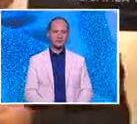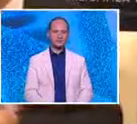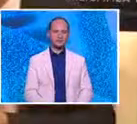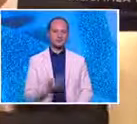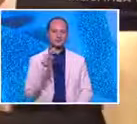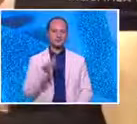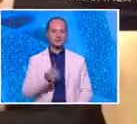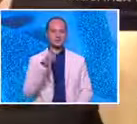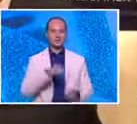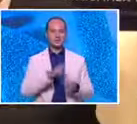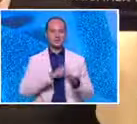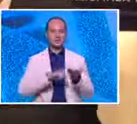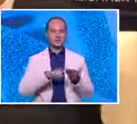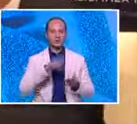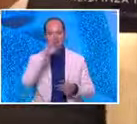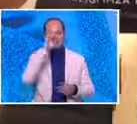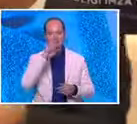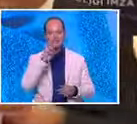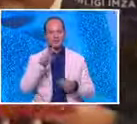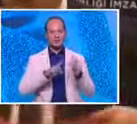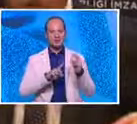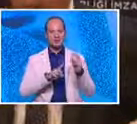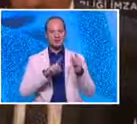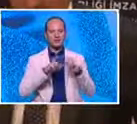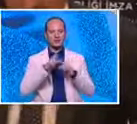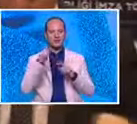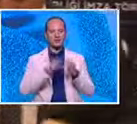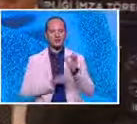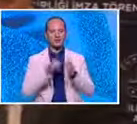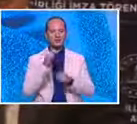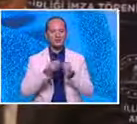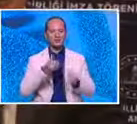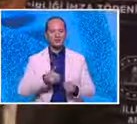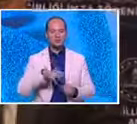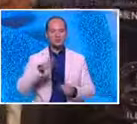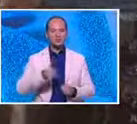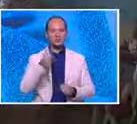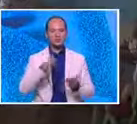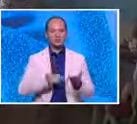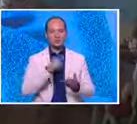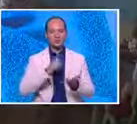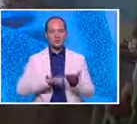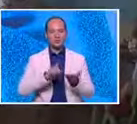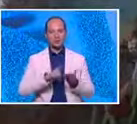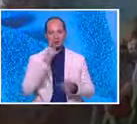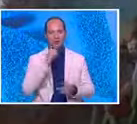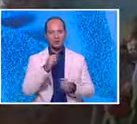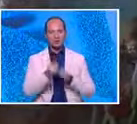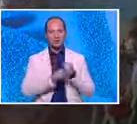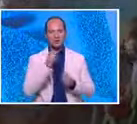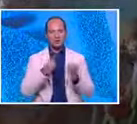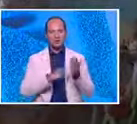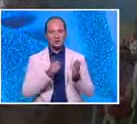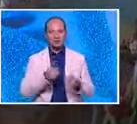İki bakanlık arasındaki protokol İstanbul İki Telli Organize Sanayi Bölgesi Başkanlığı'nda imzalandı. Protokole göre Sanayi ve